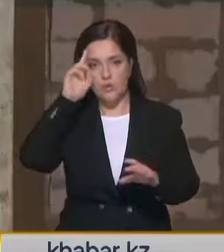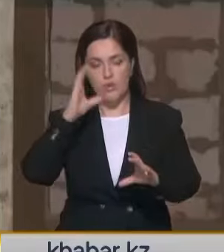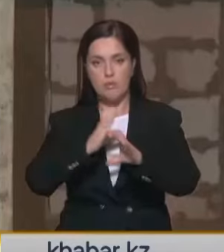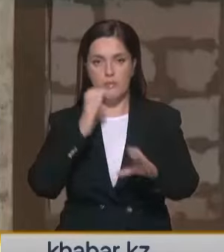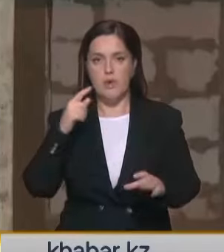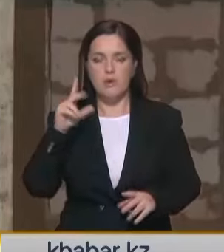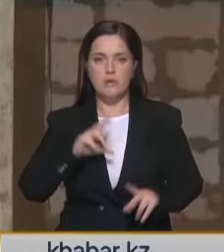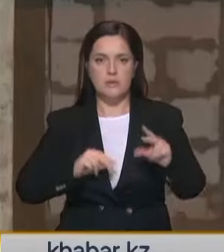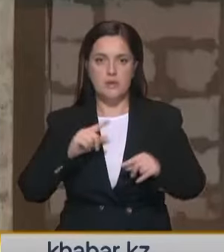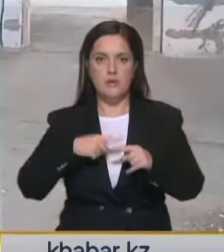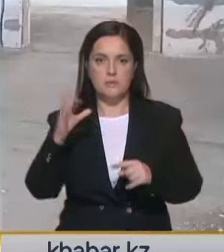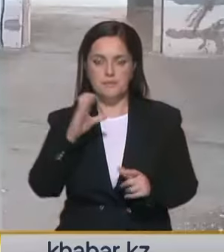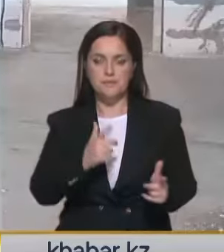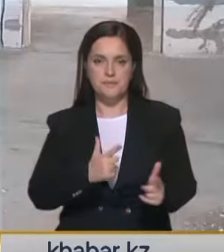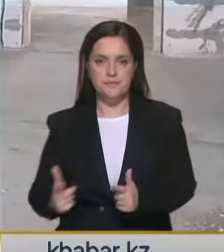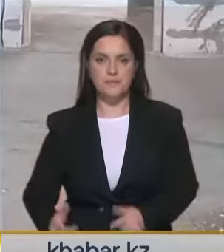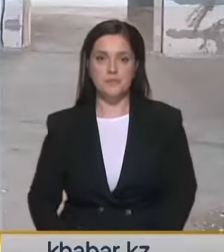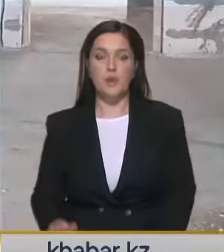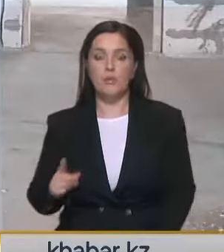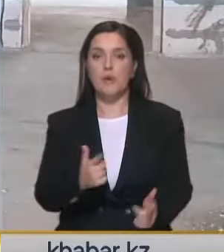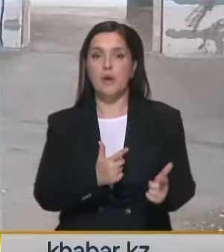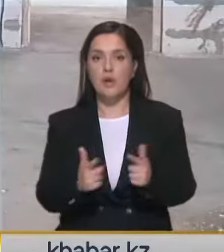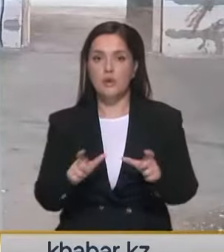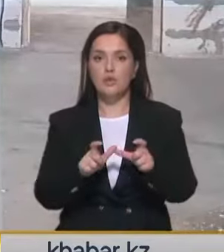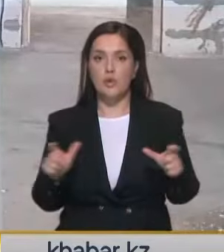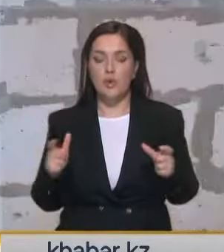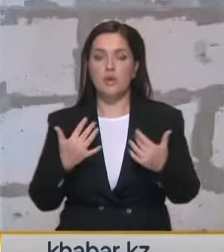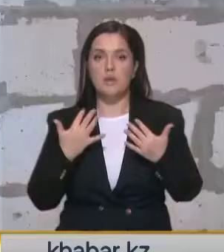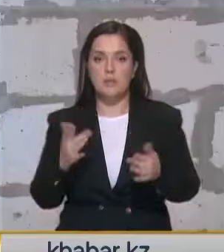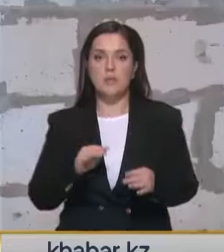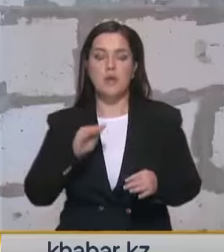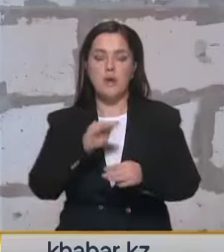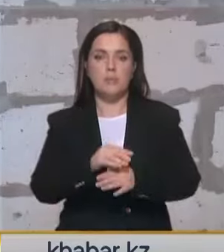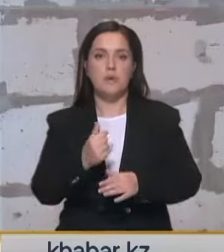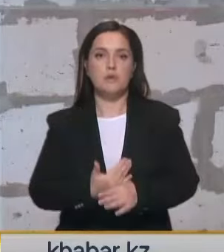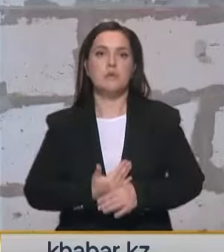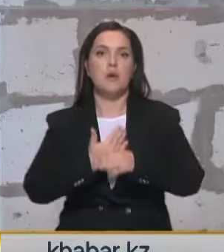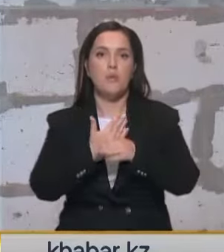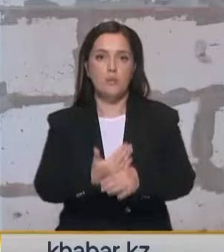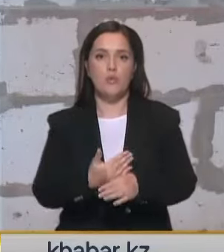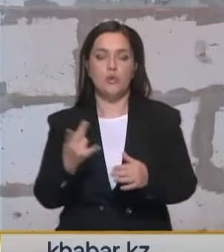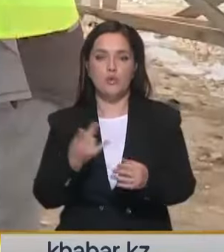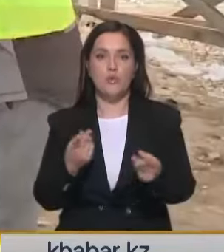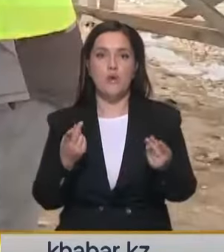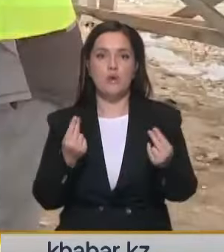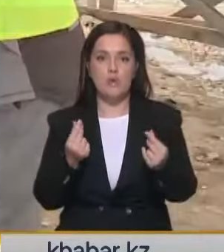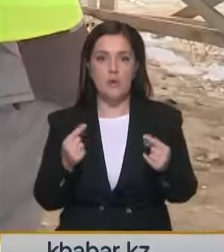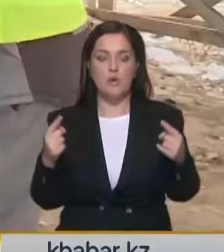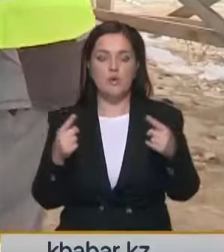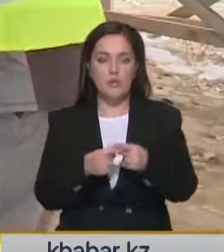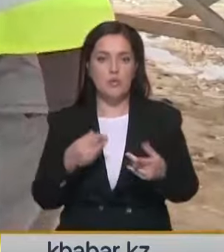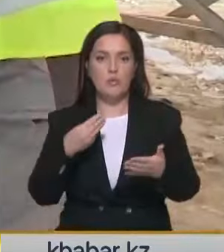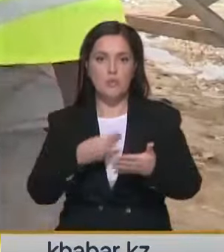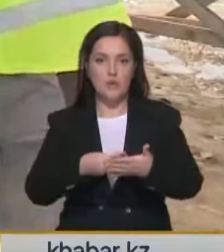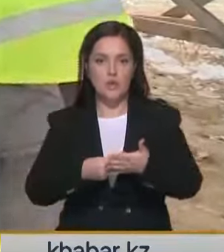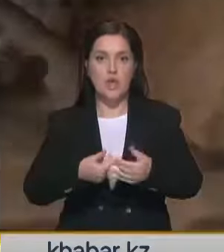до следующего учебного года. Чтобы достроить школу, требуется дополнительное финансирование. Необходимую сумму должны уточнить в бюджетной